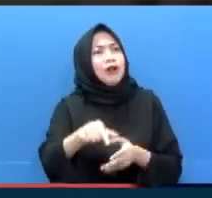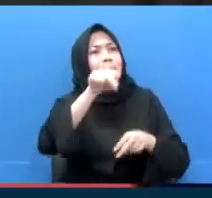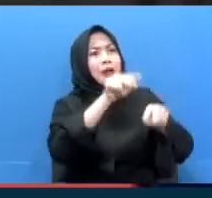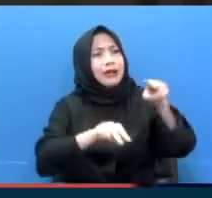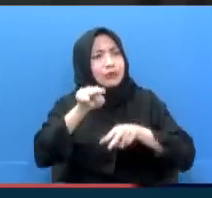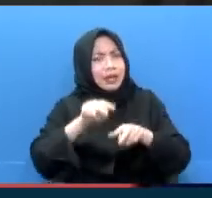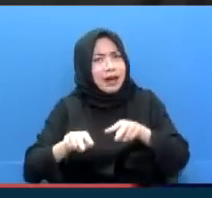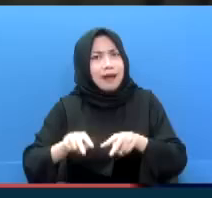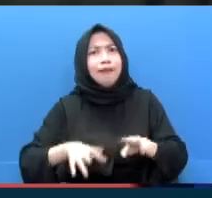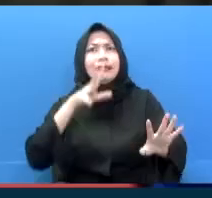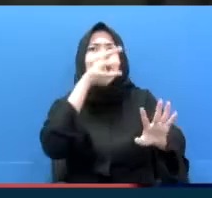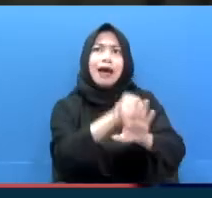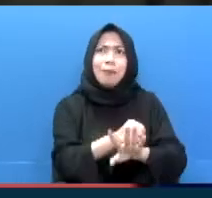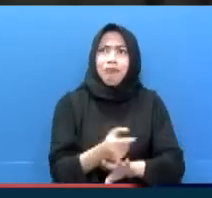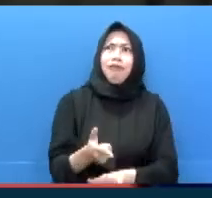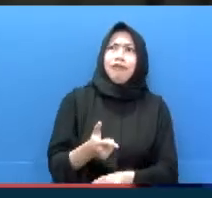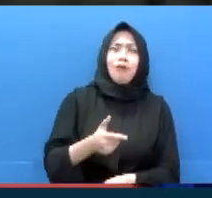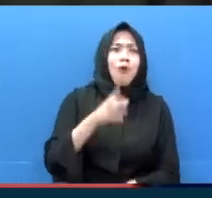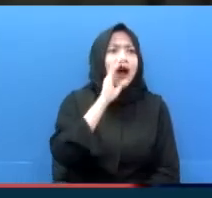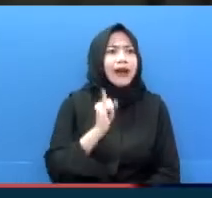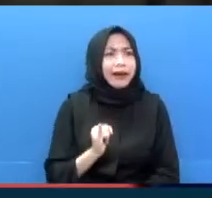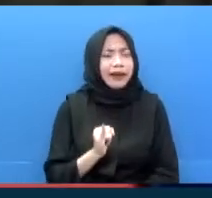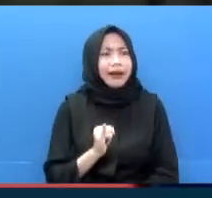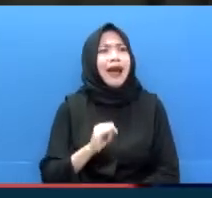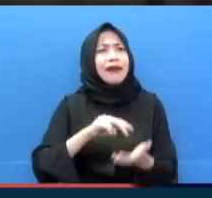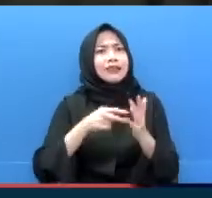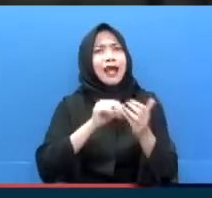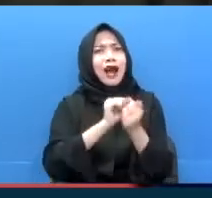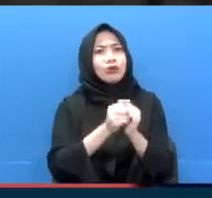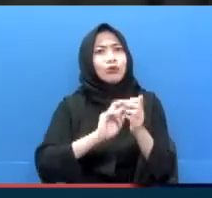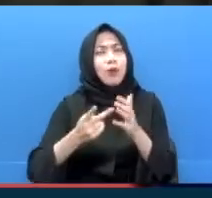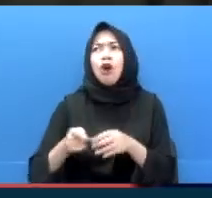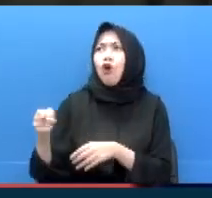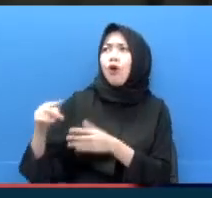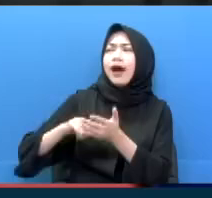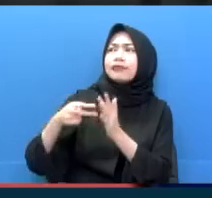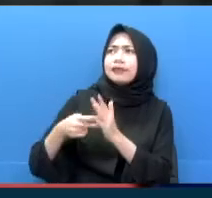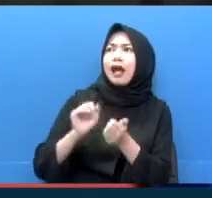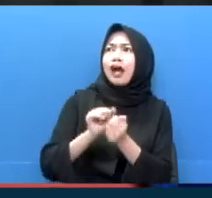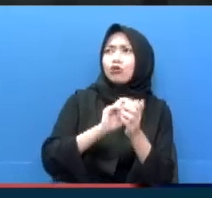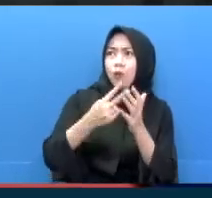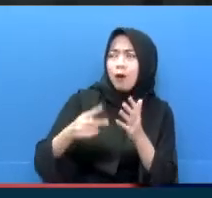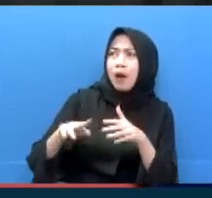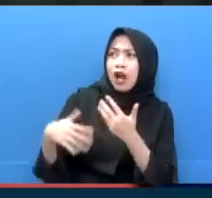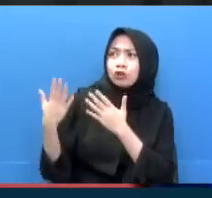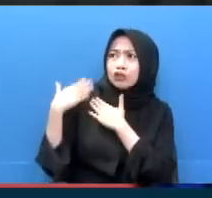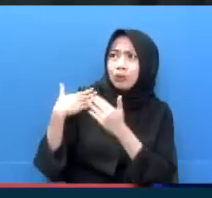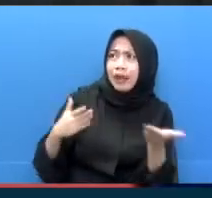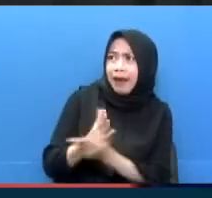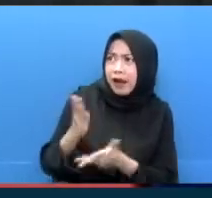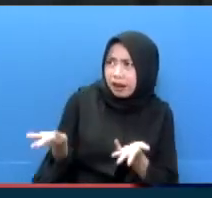menurut anda ini adalah bagian dari Rekayasa juga atau ini hanya gunakan kewenangan Nah ini dia yang kita laporkan